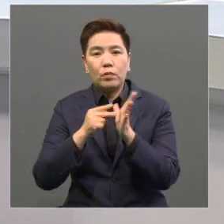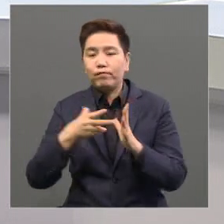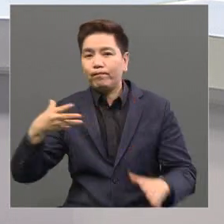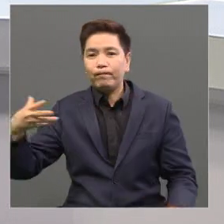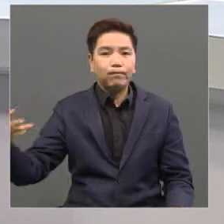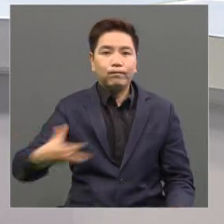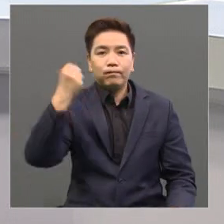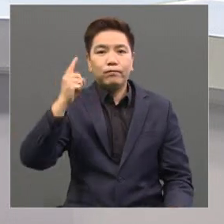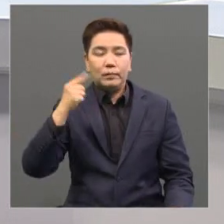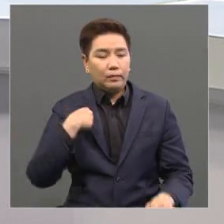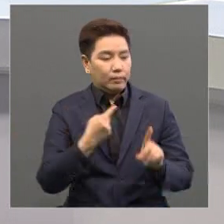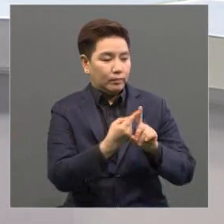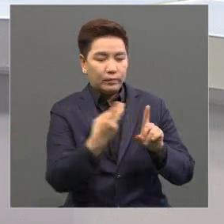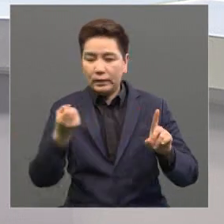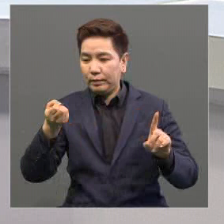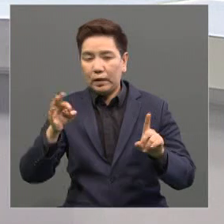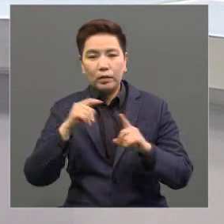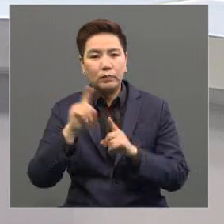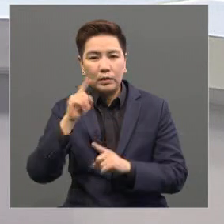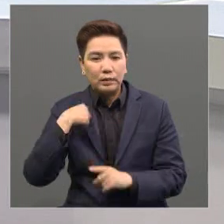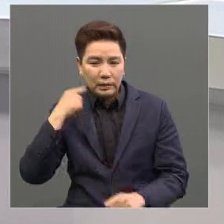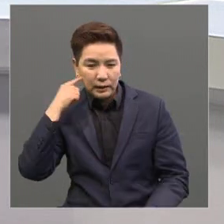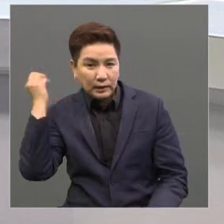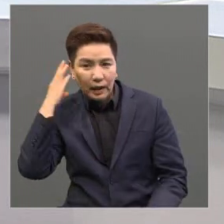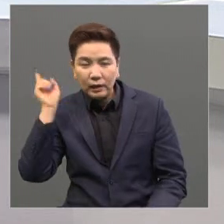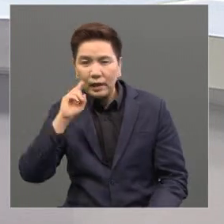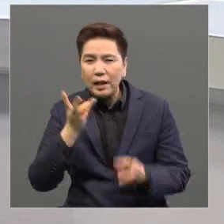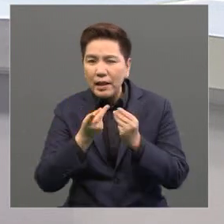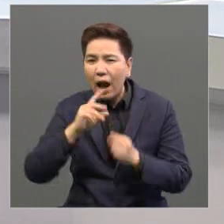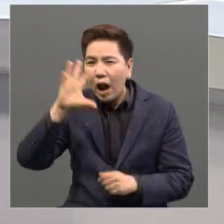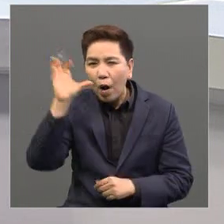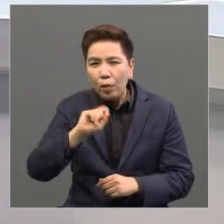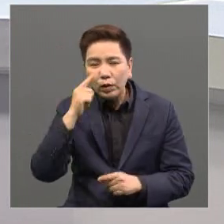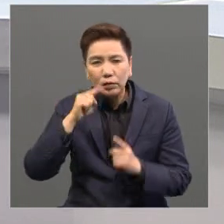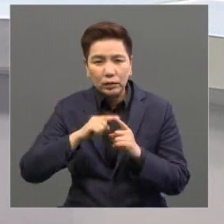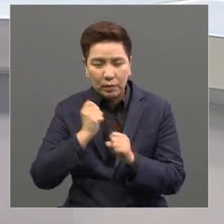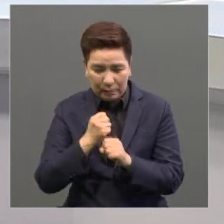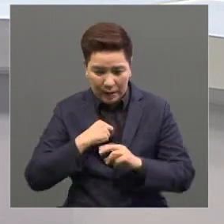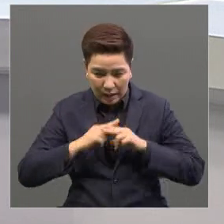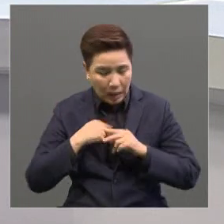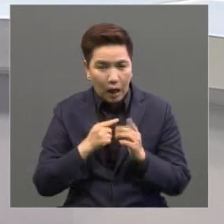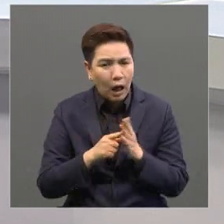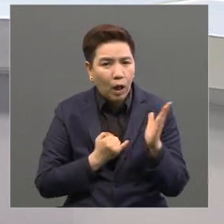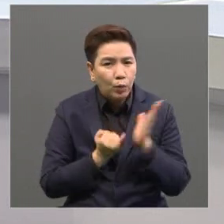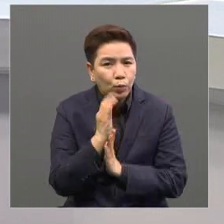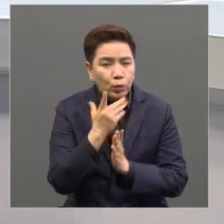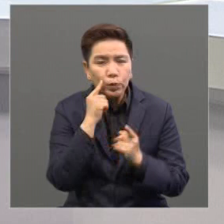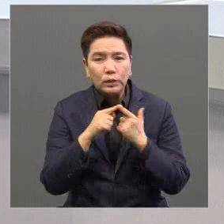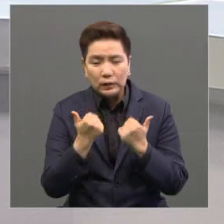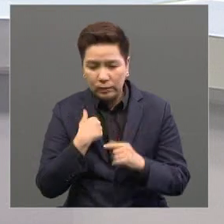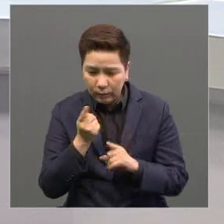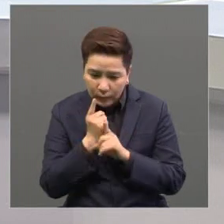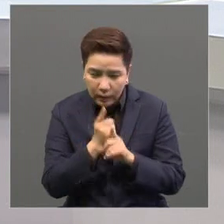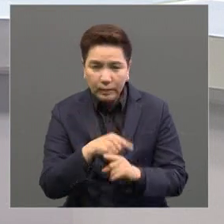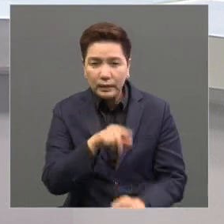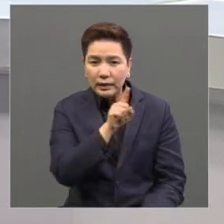ทั้ง 19ใบคือต้องบอกว่าสำนักไหนหรือว่าเป็นเลขที่ได้มาจากที่ยังไม่ถูกเลยยังไม่ถูกเลยค่ะดิฉันก็